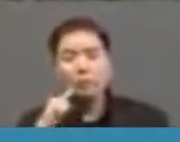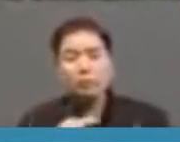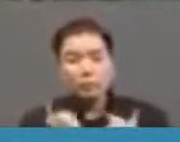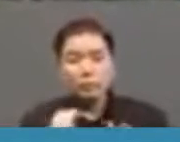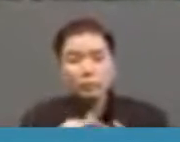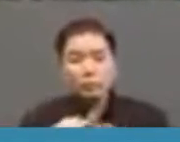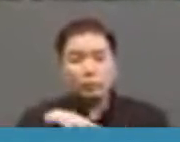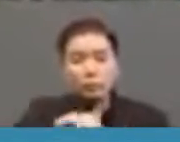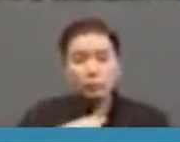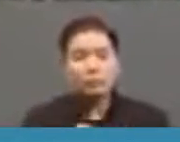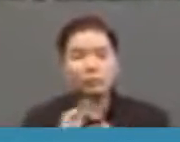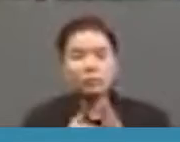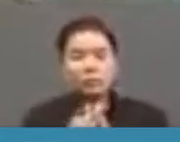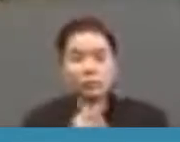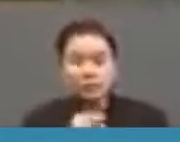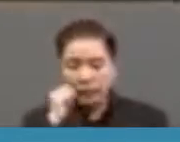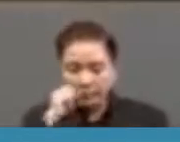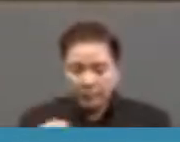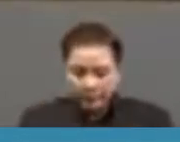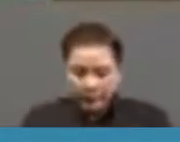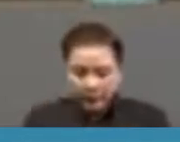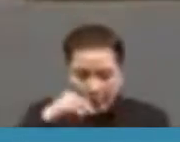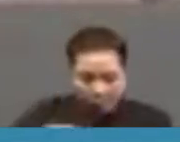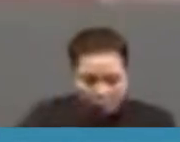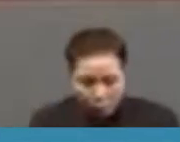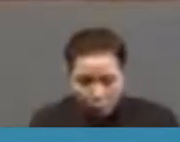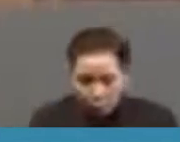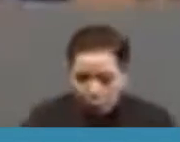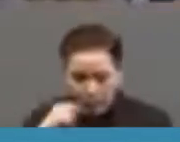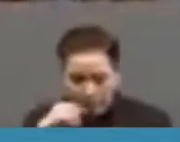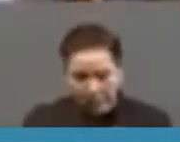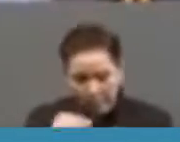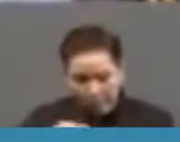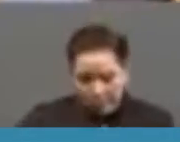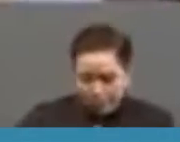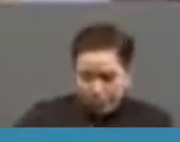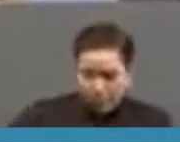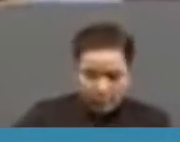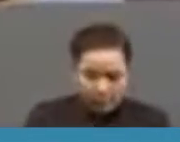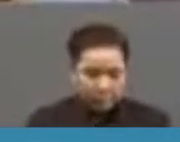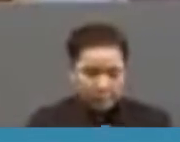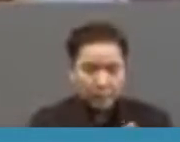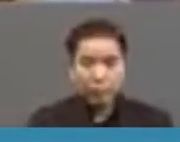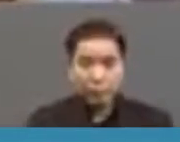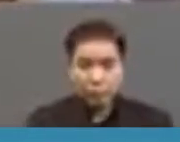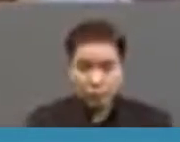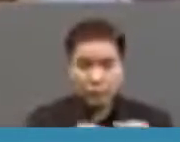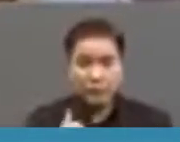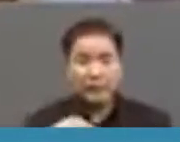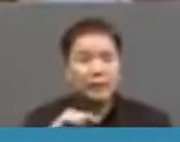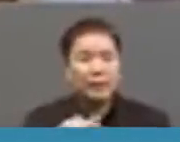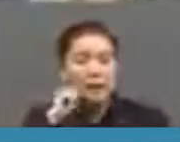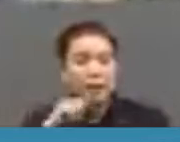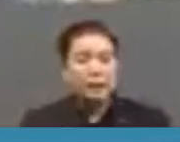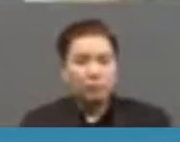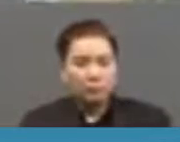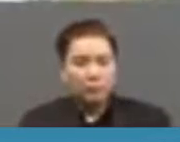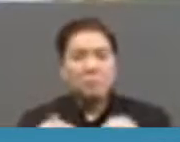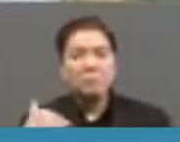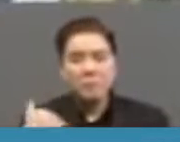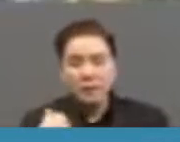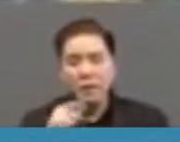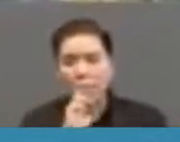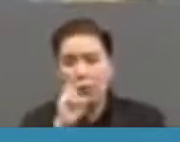ไปยังผู้ว่าราชการจังหวัดลพบุรีสระบุรีพระนครศรีอยุธยาปทุมธานีนนทบุรีและกรุงเทพมห